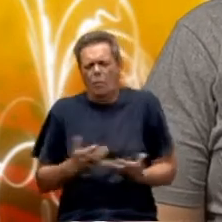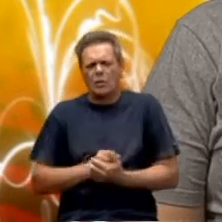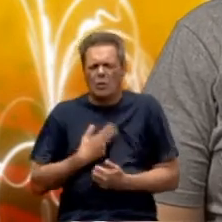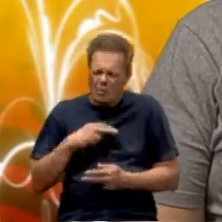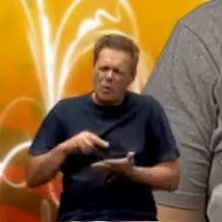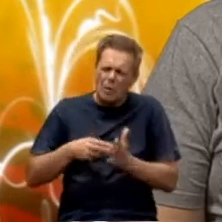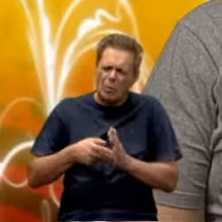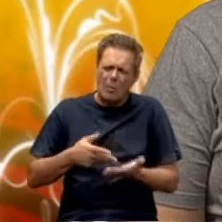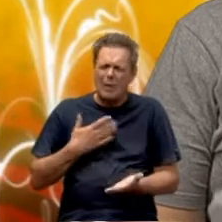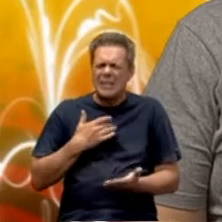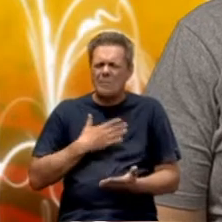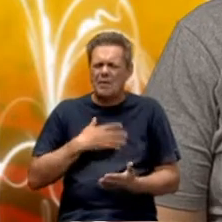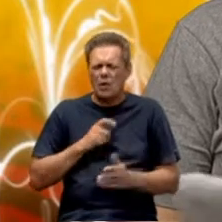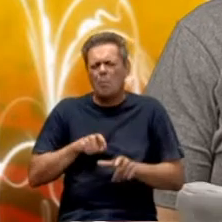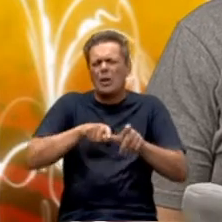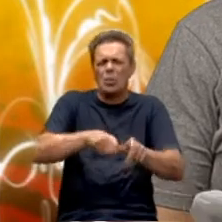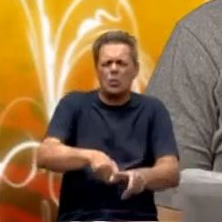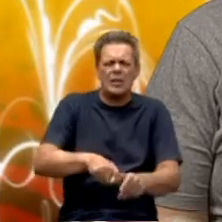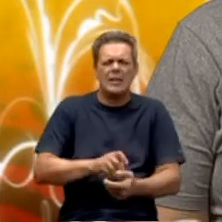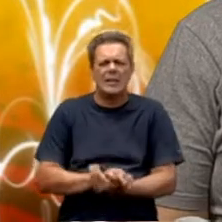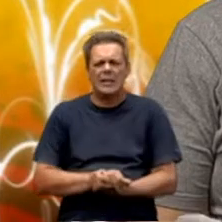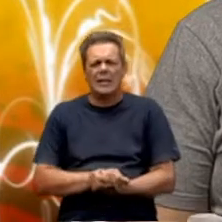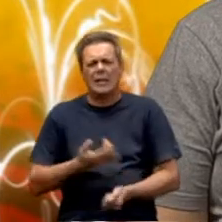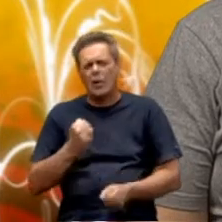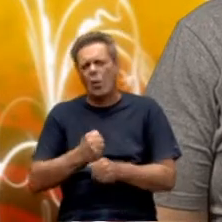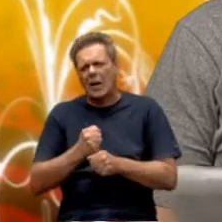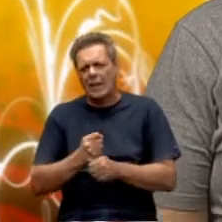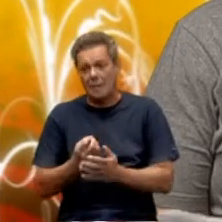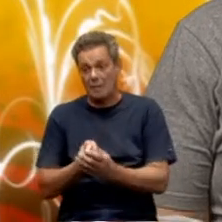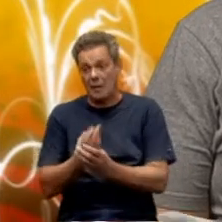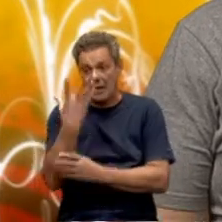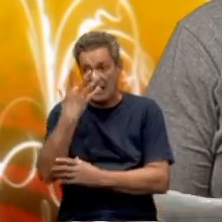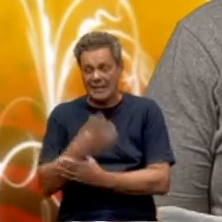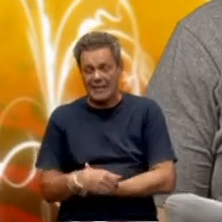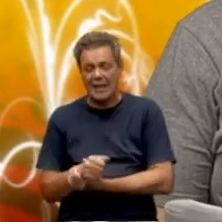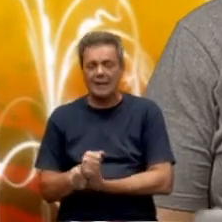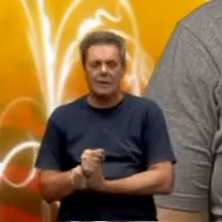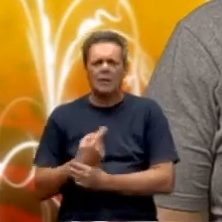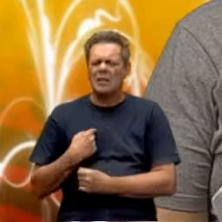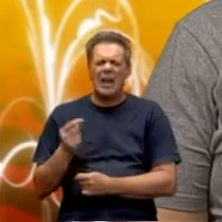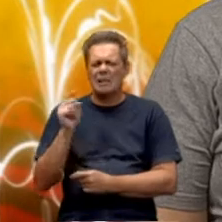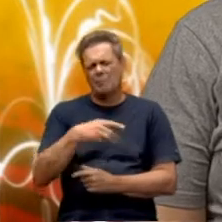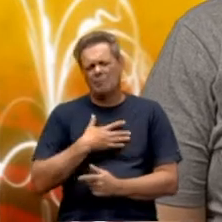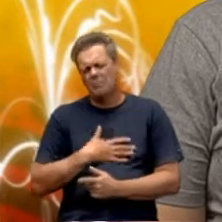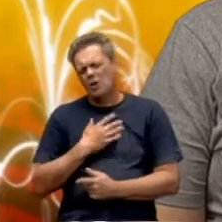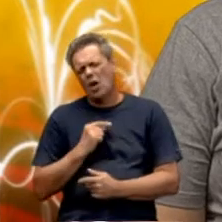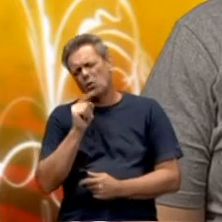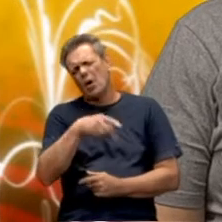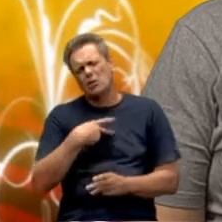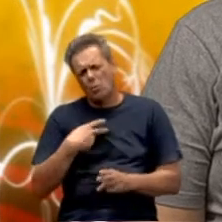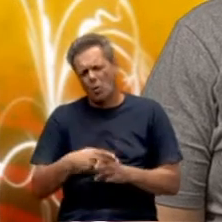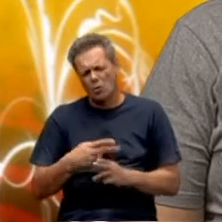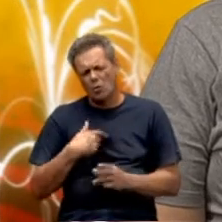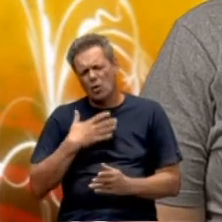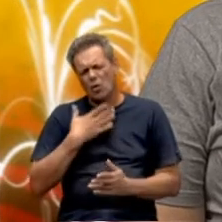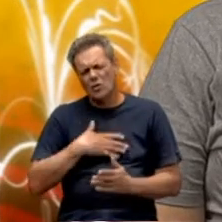dosta, nisam se htio priključiti ni u rad Krijesnice, ni tu bolnicu nisam volio dolaziti, jednostavno htio sam to